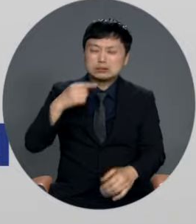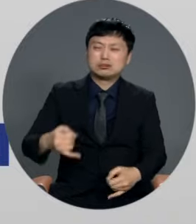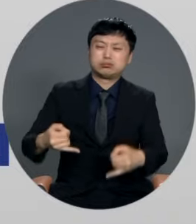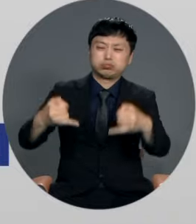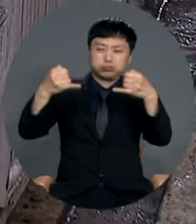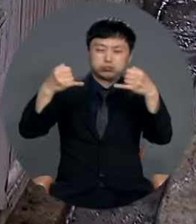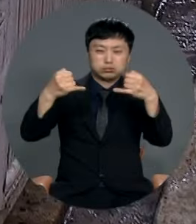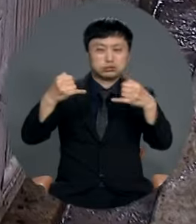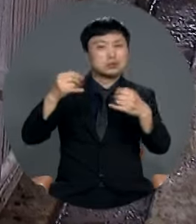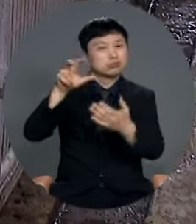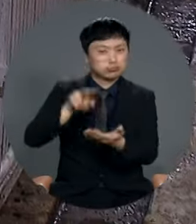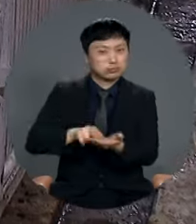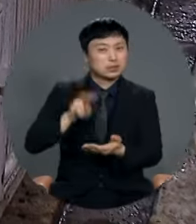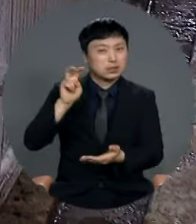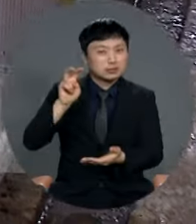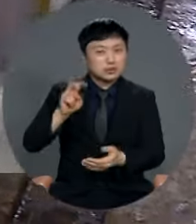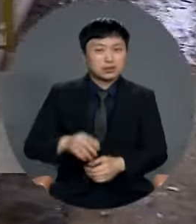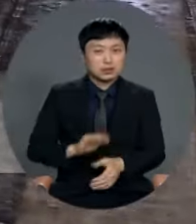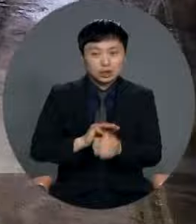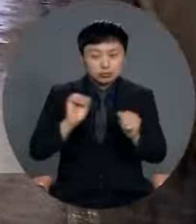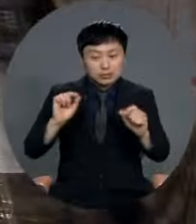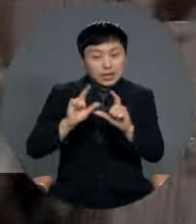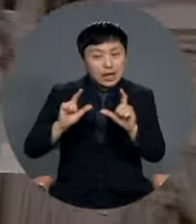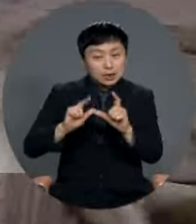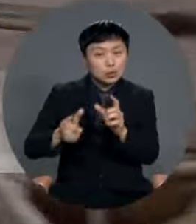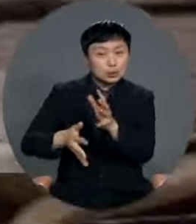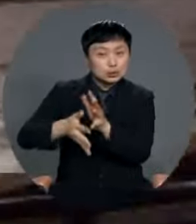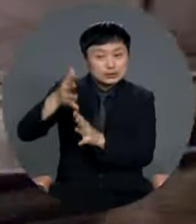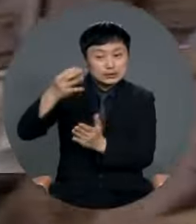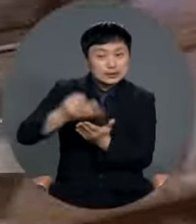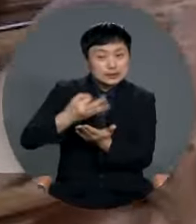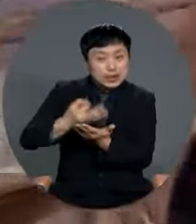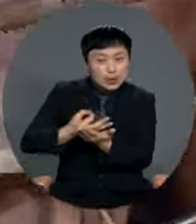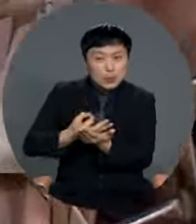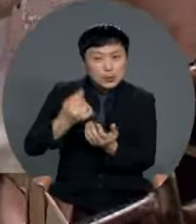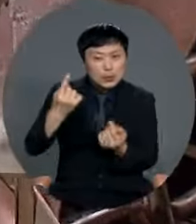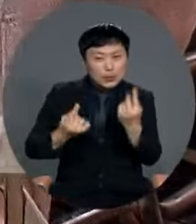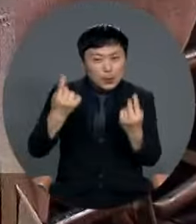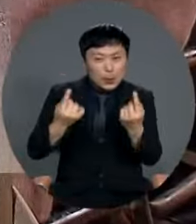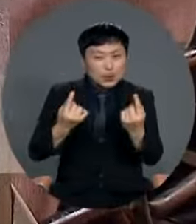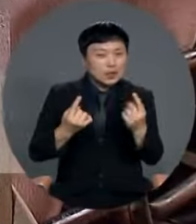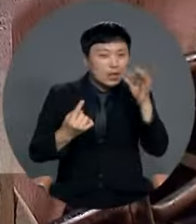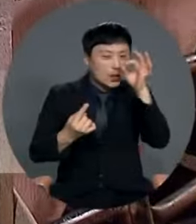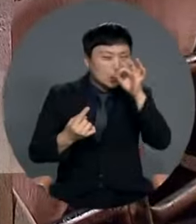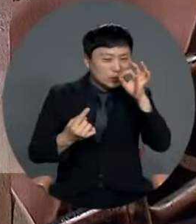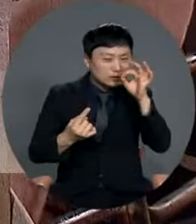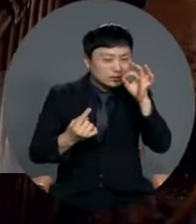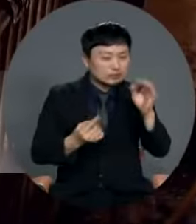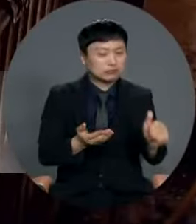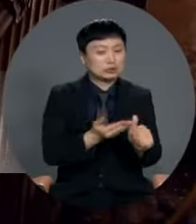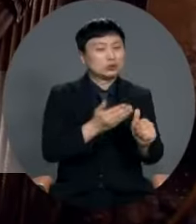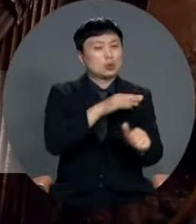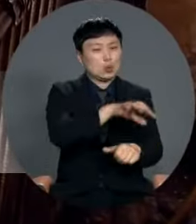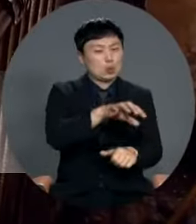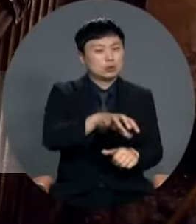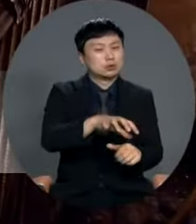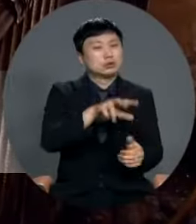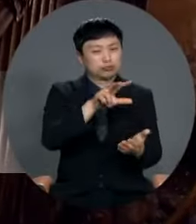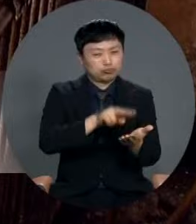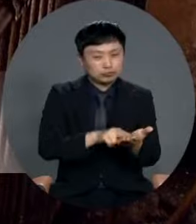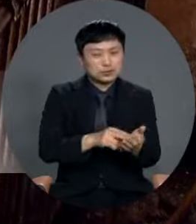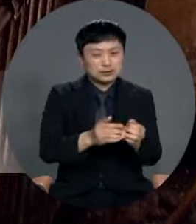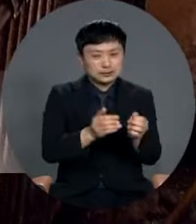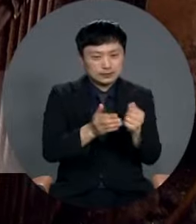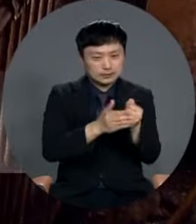하고 있고. 경상북도와 안동시는 사업 수익성보다는 양돈 농가의 시급한 사업이라며 사업 당위성을